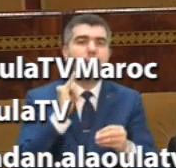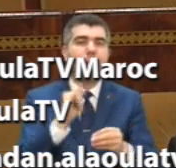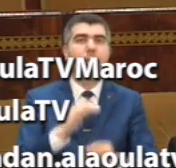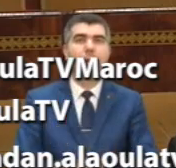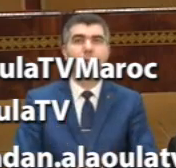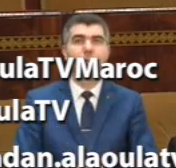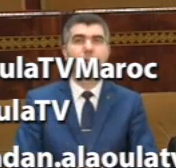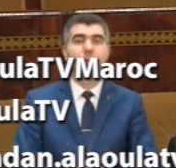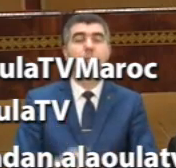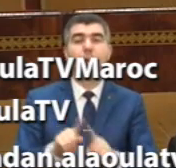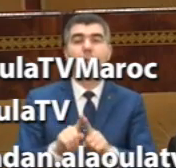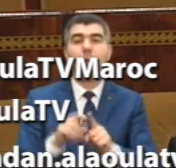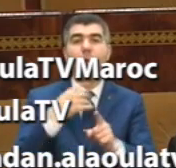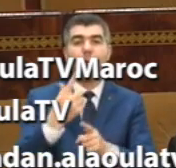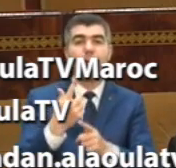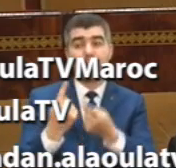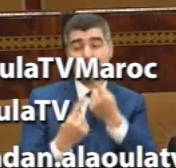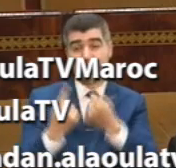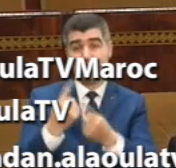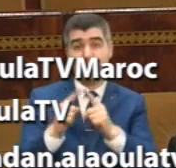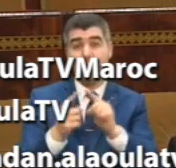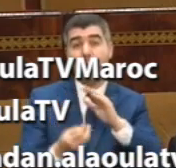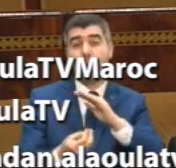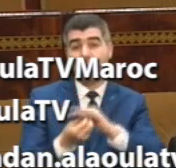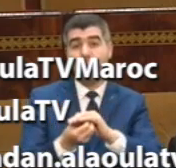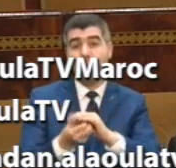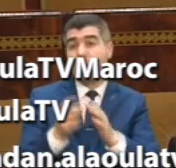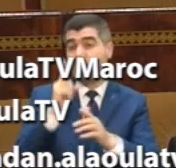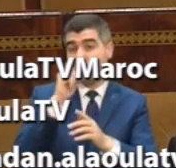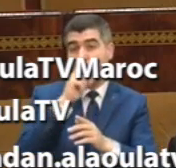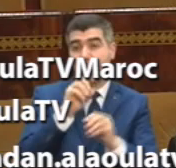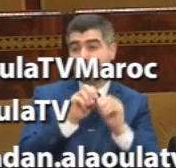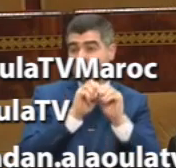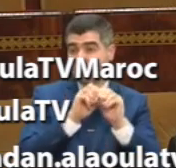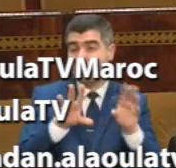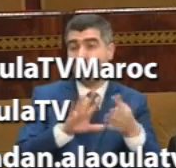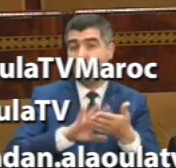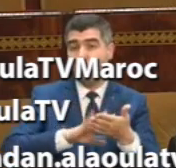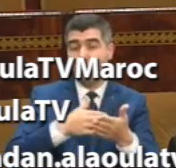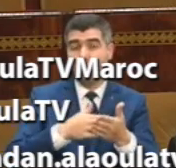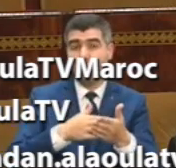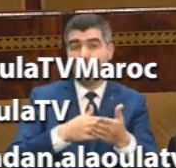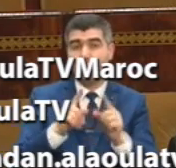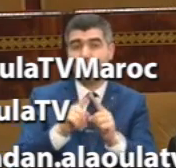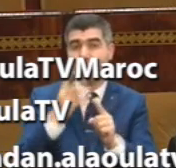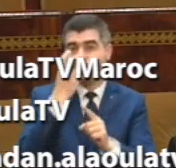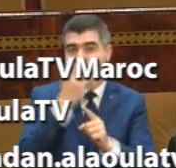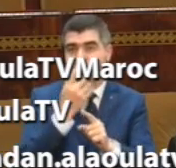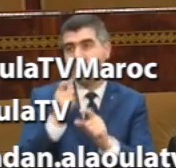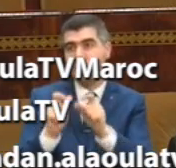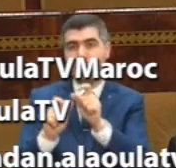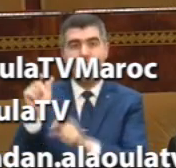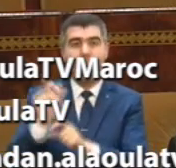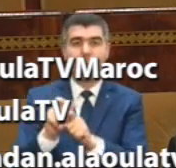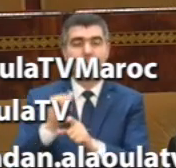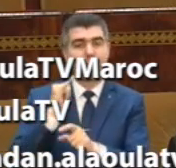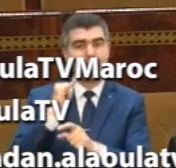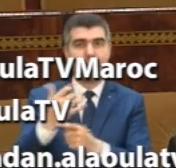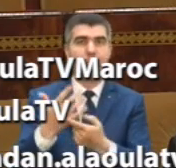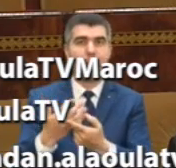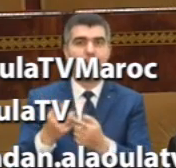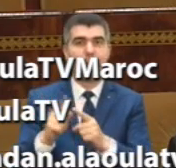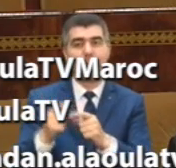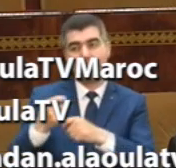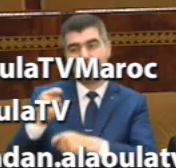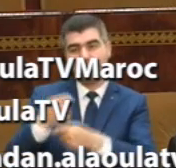والمؤكد أن الكفة الاقتصادية والاجتماعية للرشوة باهظة جدا على عدة مستويات. هناك خيبة أمل المغاربة في هذا الموضوع، هناك خيبة